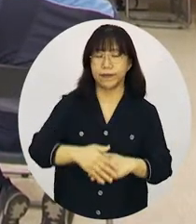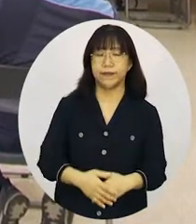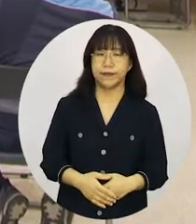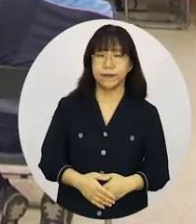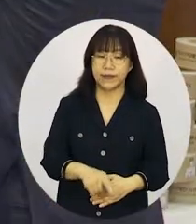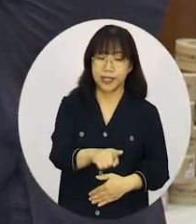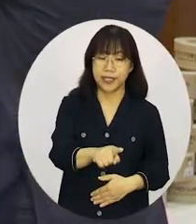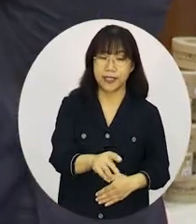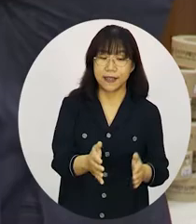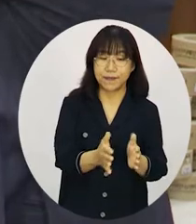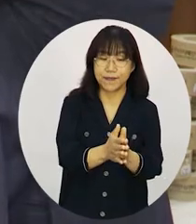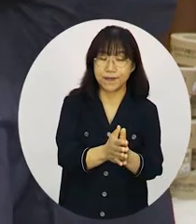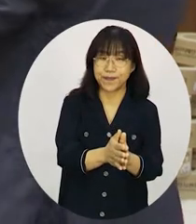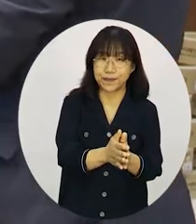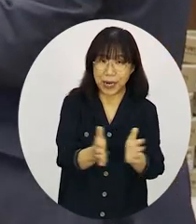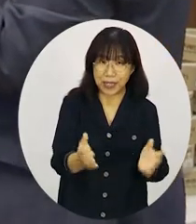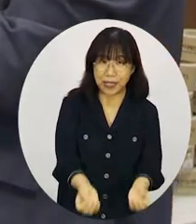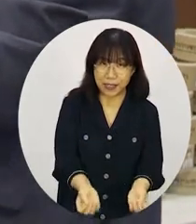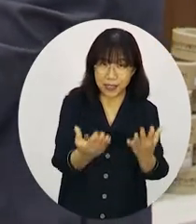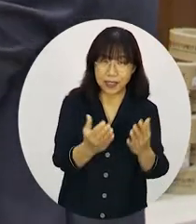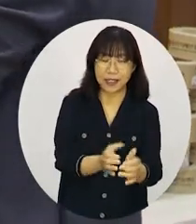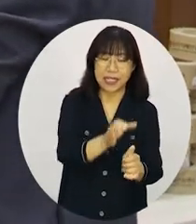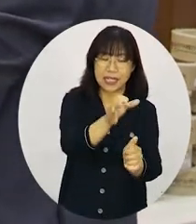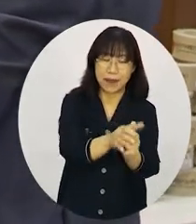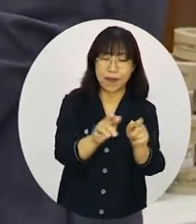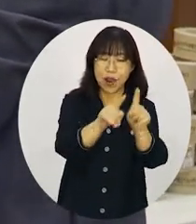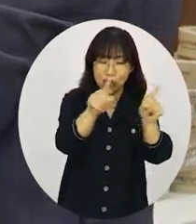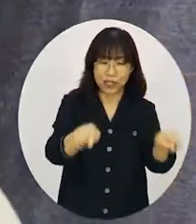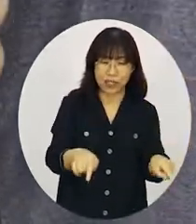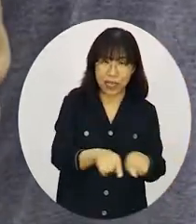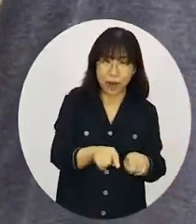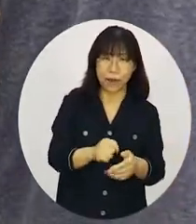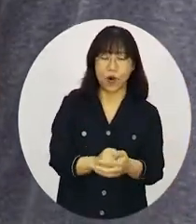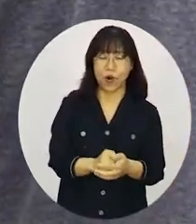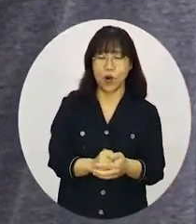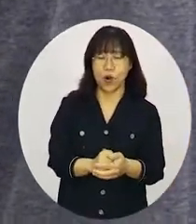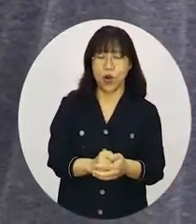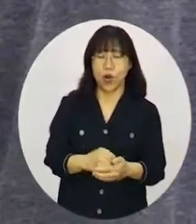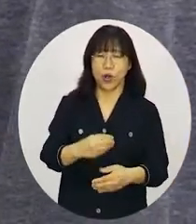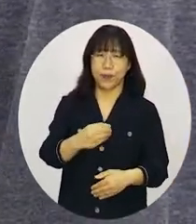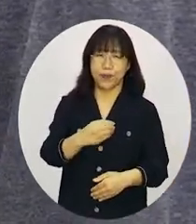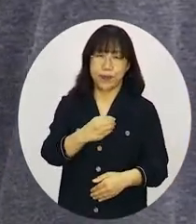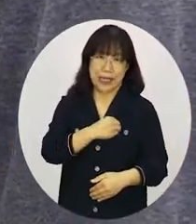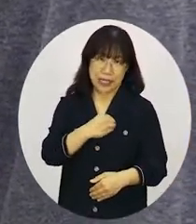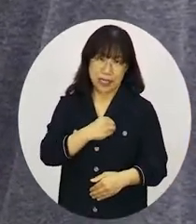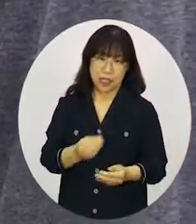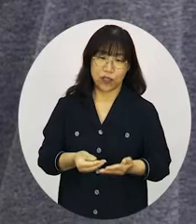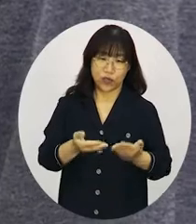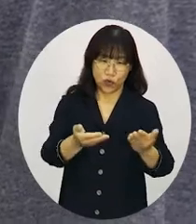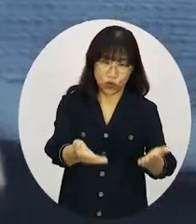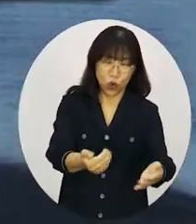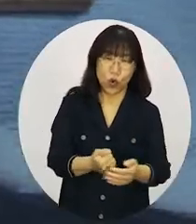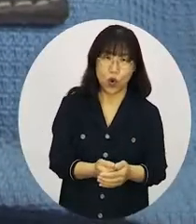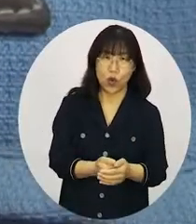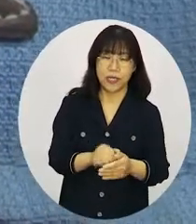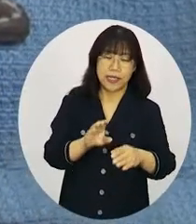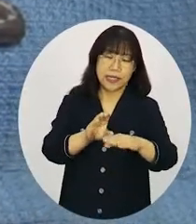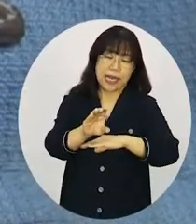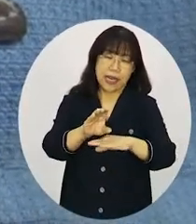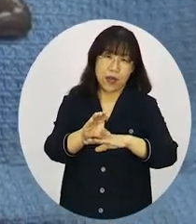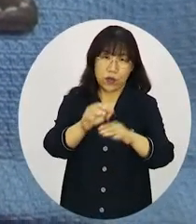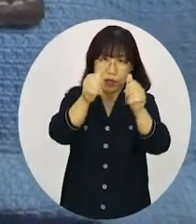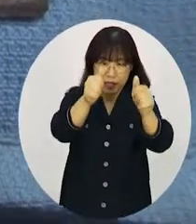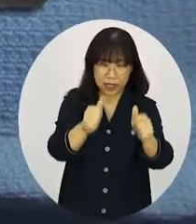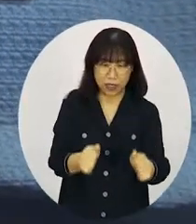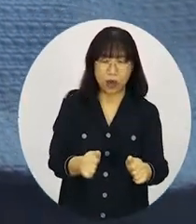했습니다. 이날 발대식에서는 임명장과 두루살핀 포유 배지를 전달하는 시간을 가졌으며